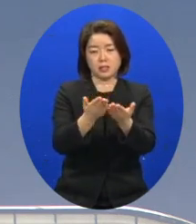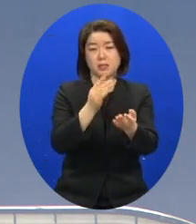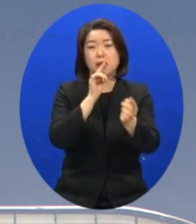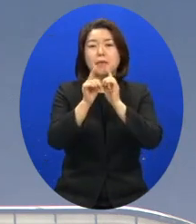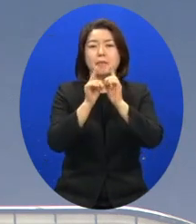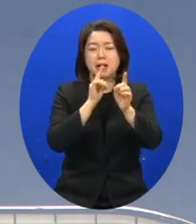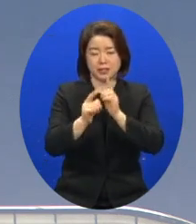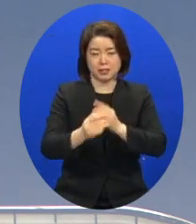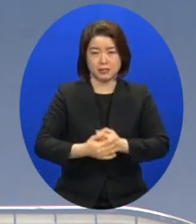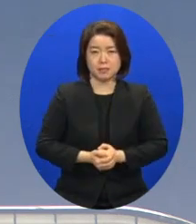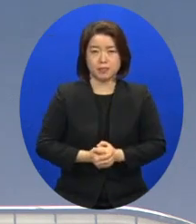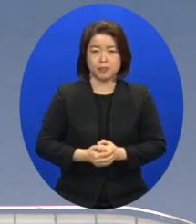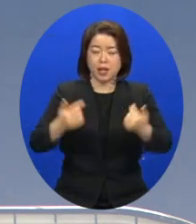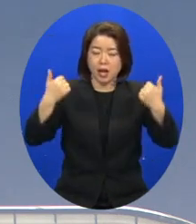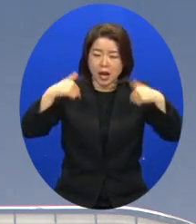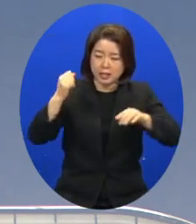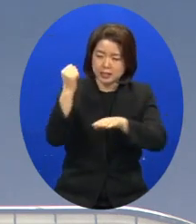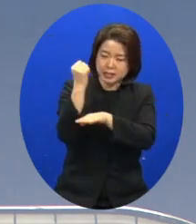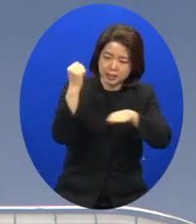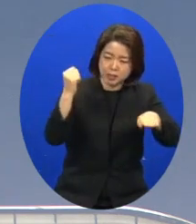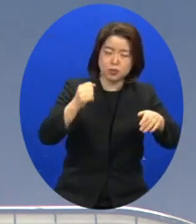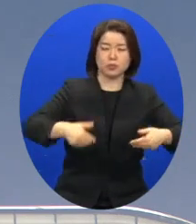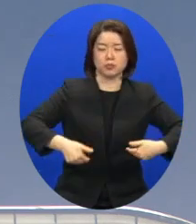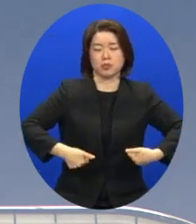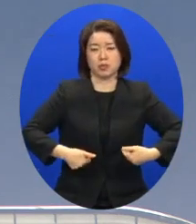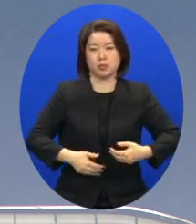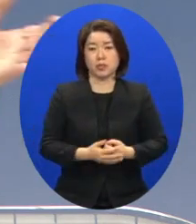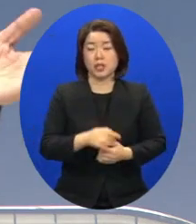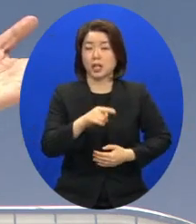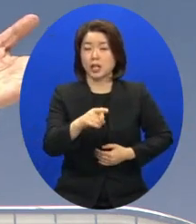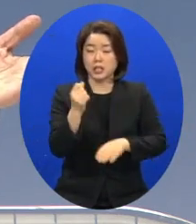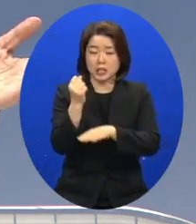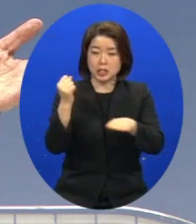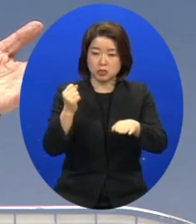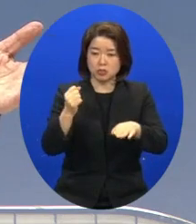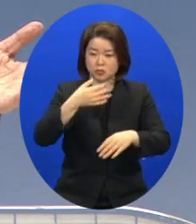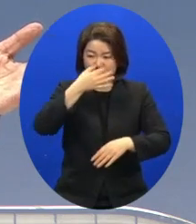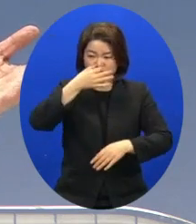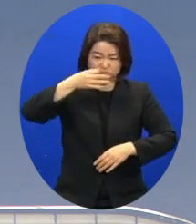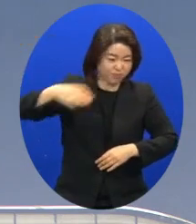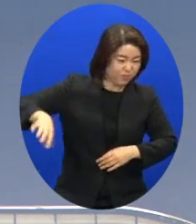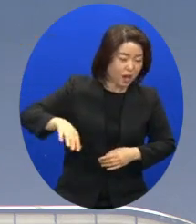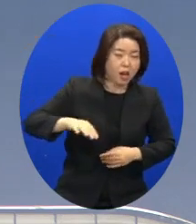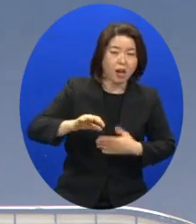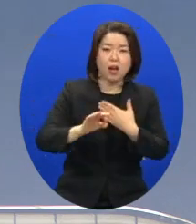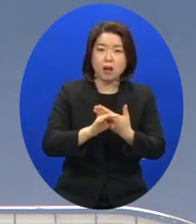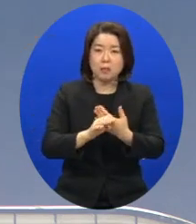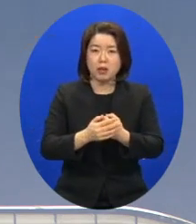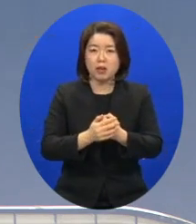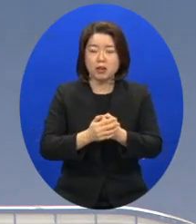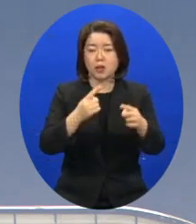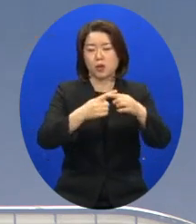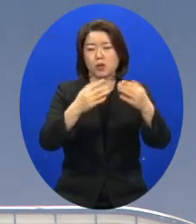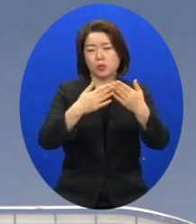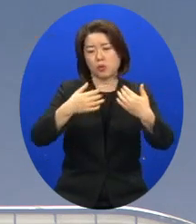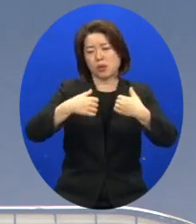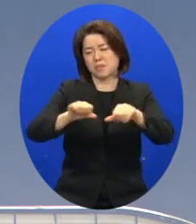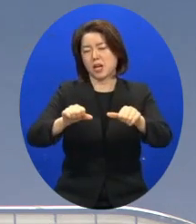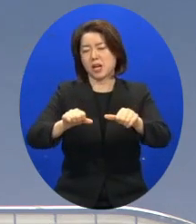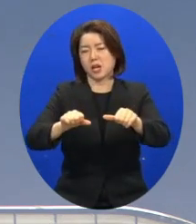하나님의 말씀이 항상 기준이 뭐야 이 기준을 무시하면 그러면 교회를 깨뜨리는 자가